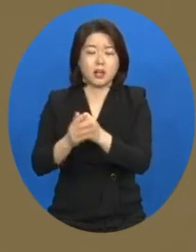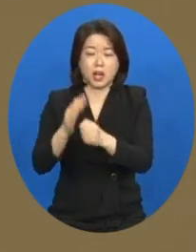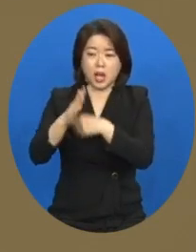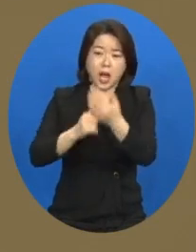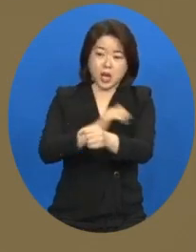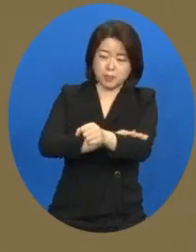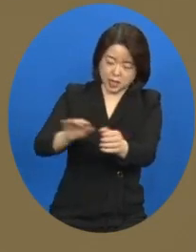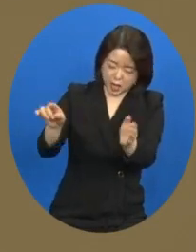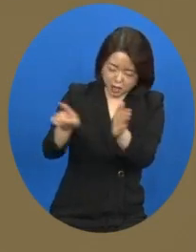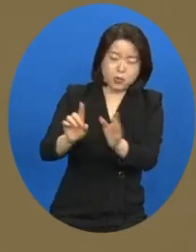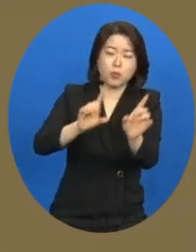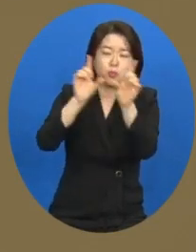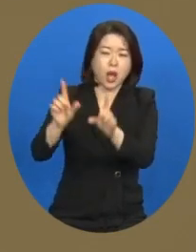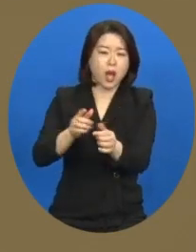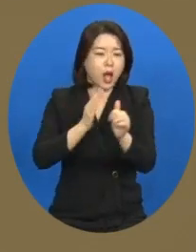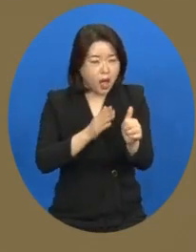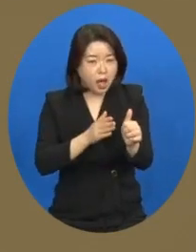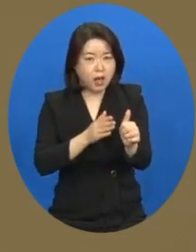잘 믿읍시다.